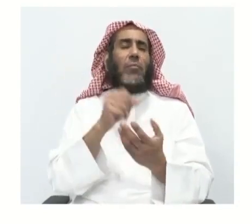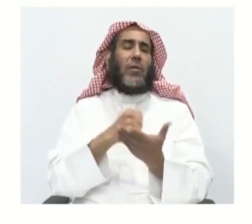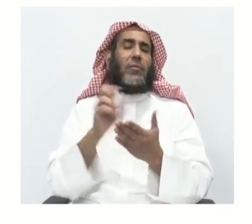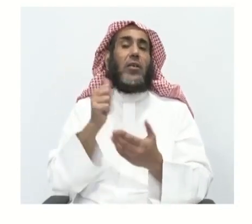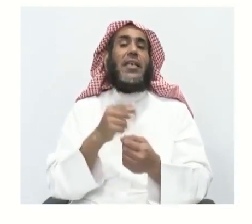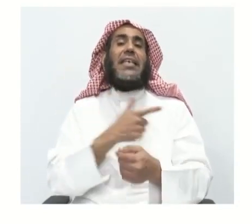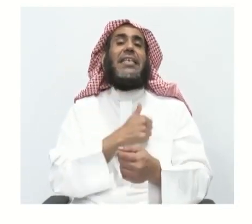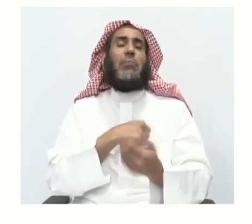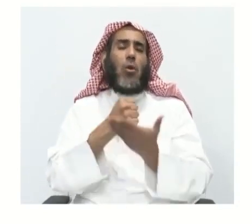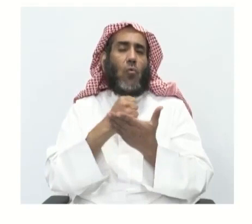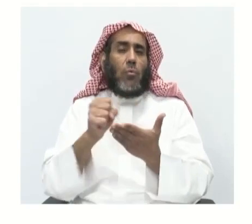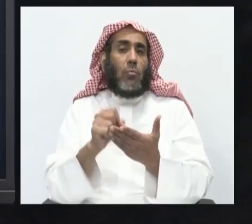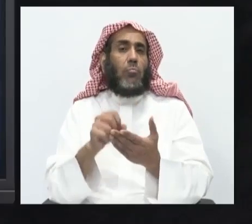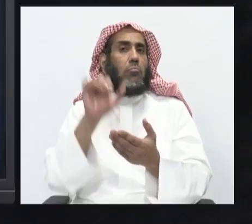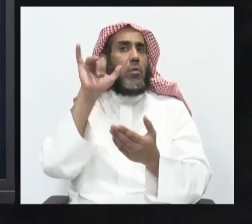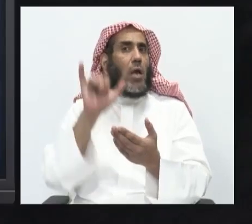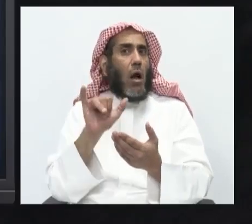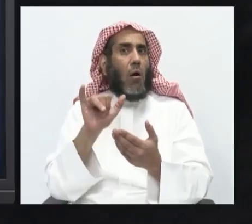حذفت منه